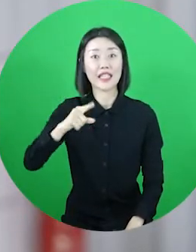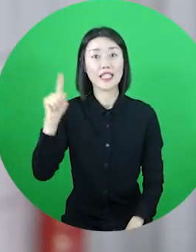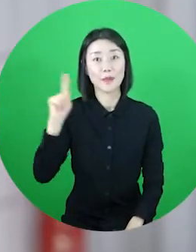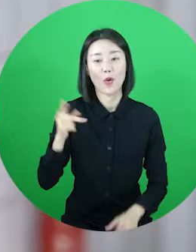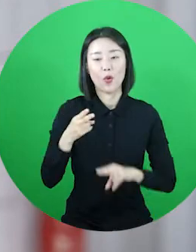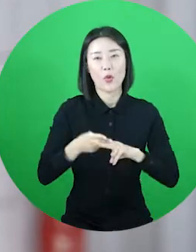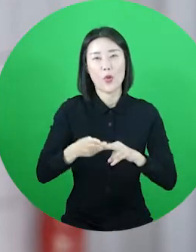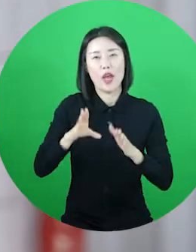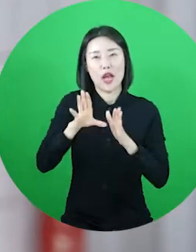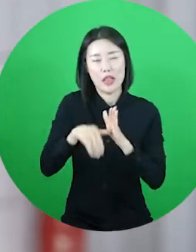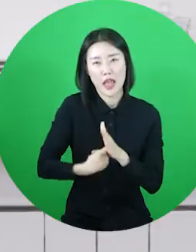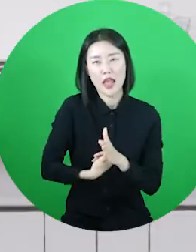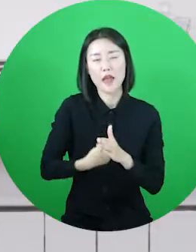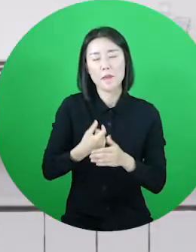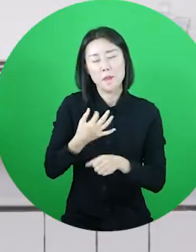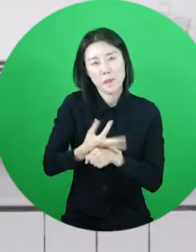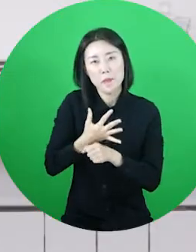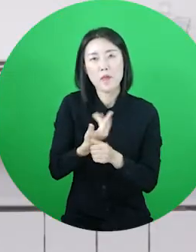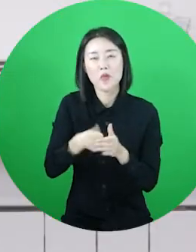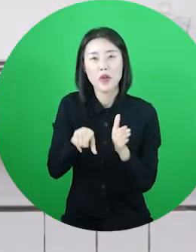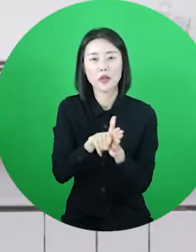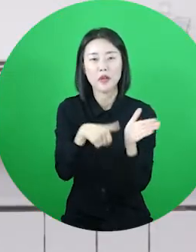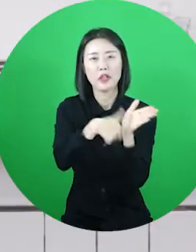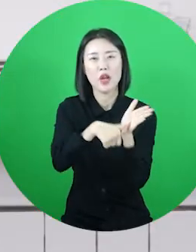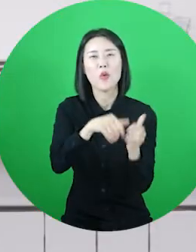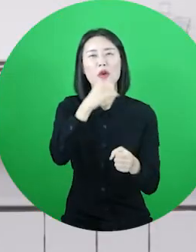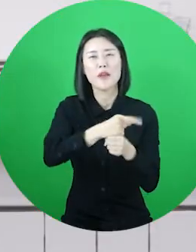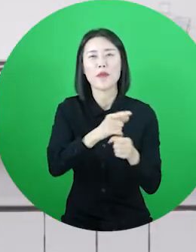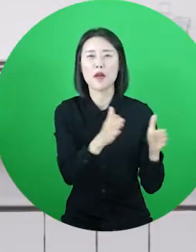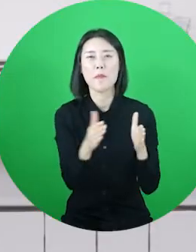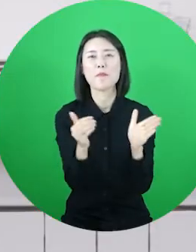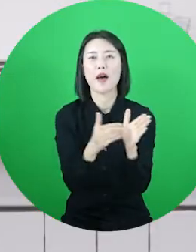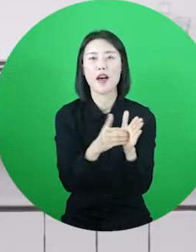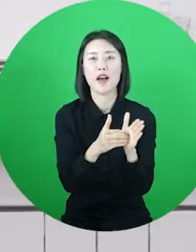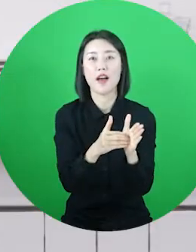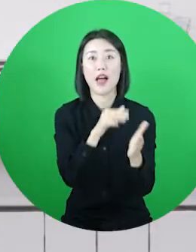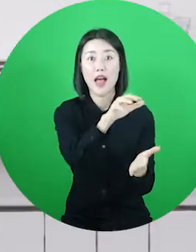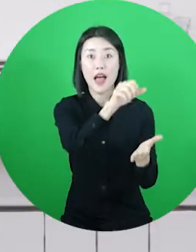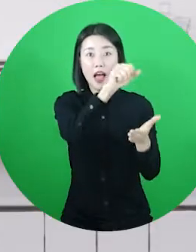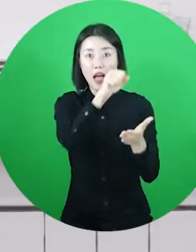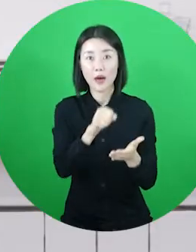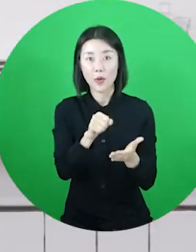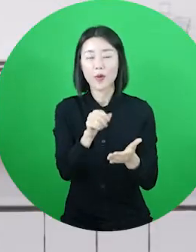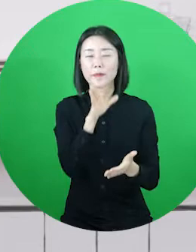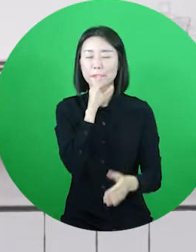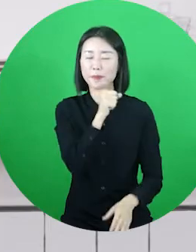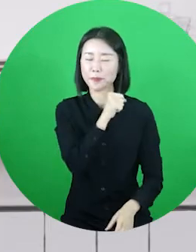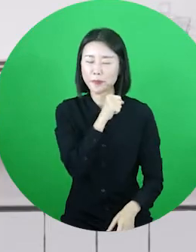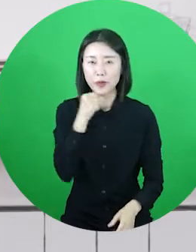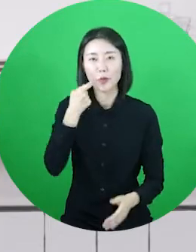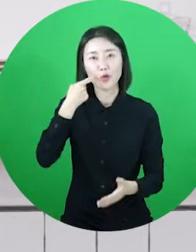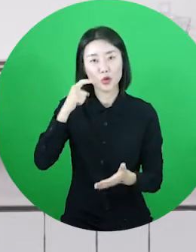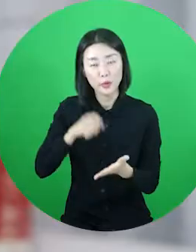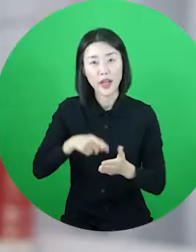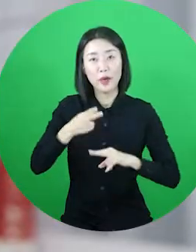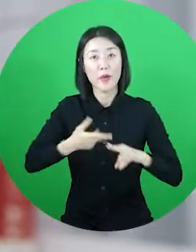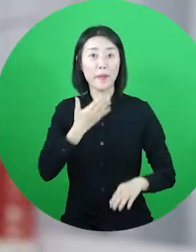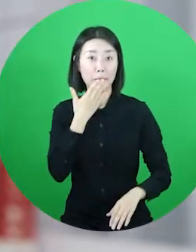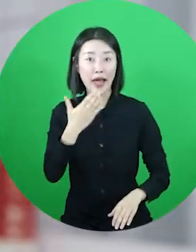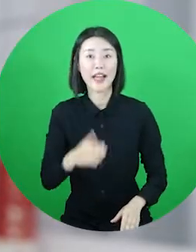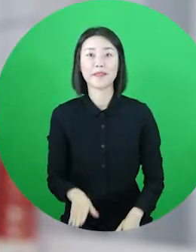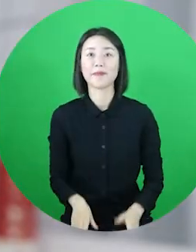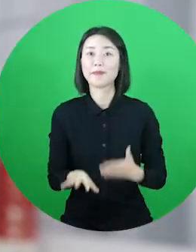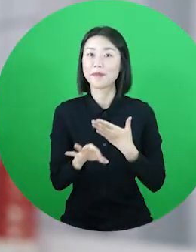모아둔 거예요. 이 밀키트 하나만 있으면 맛있는 우동을 쉽고 간편하게 만들 수 있답니다.